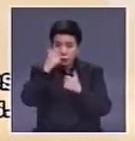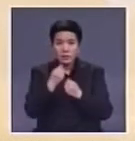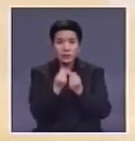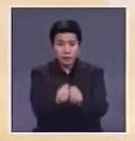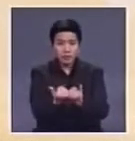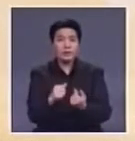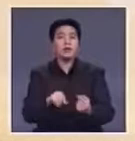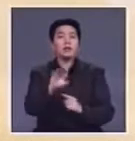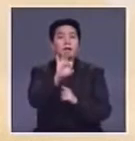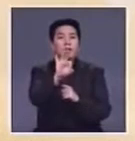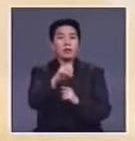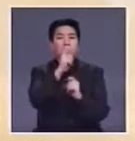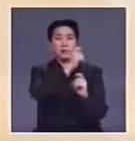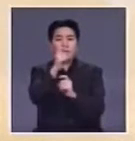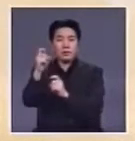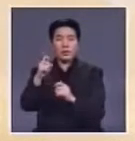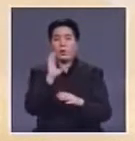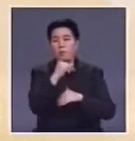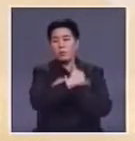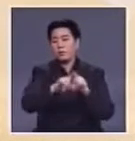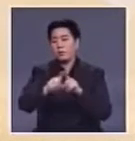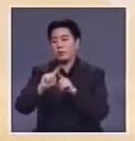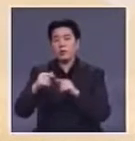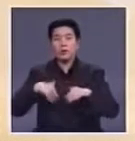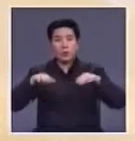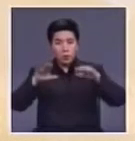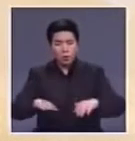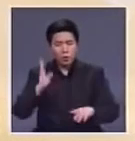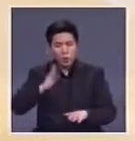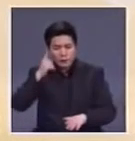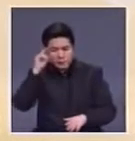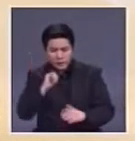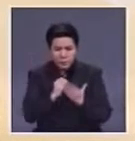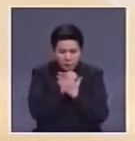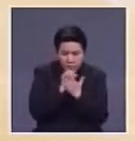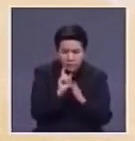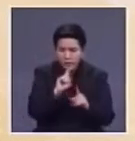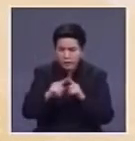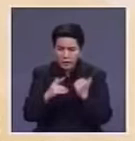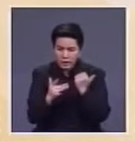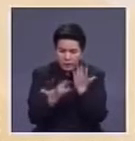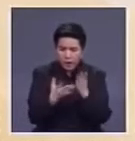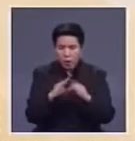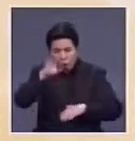การลดความเสี่ยงจากภัยคุกคามนอกประเทศในทุกมิติเช่นก่อการร้ายยาเสพติดไซเบอร์โรคระบาด